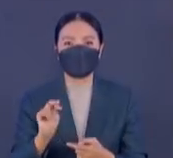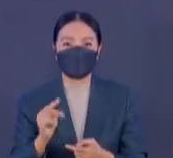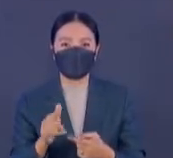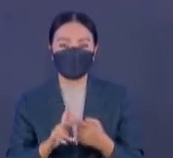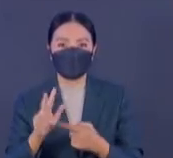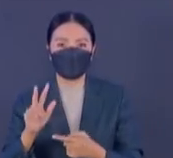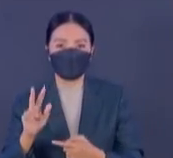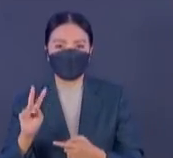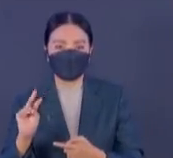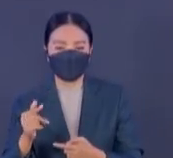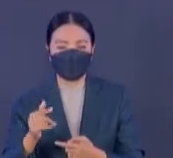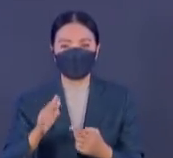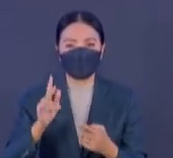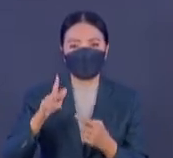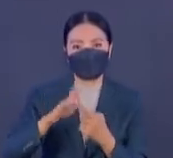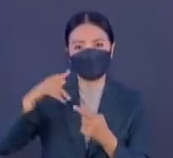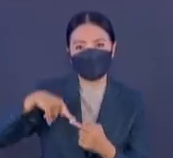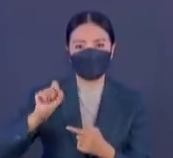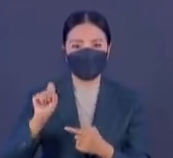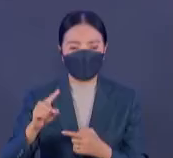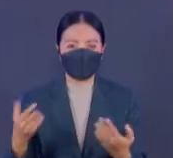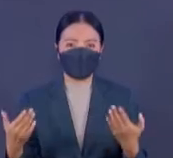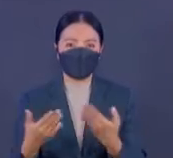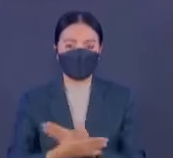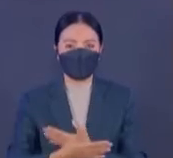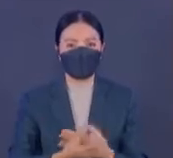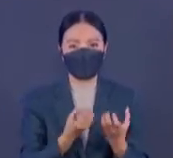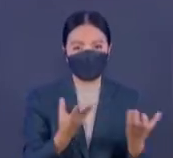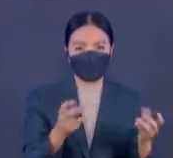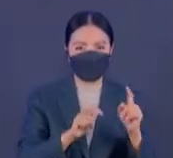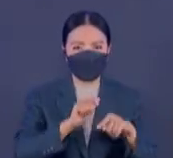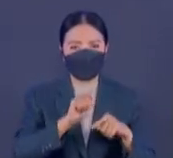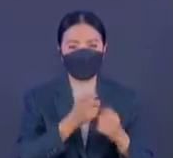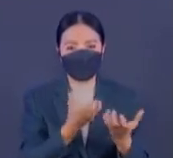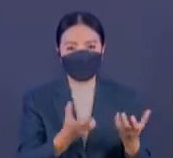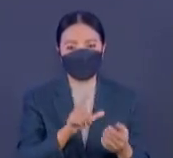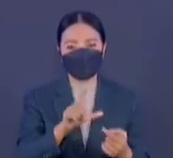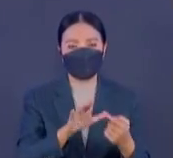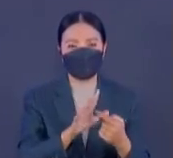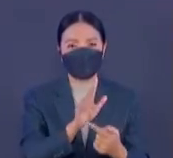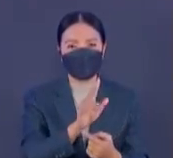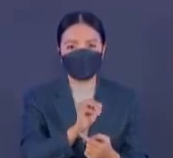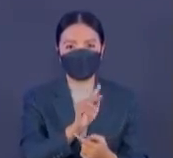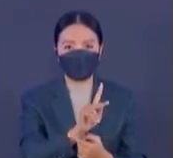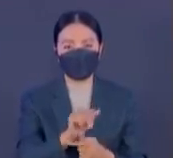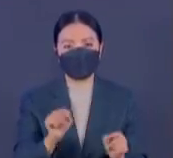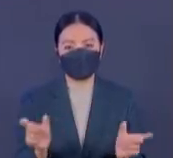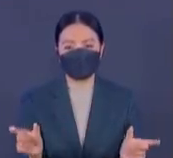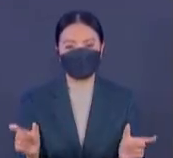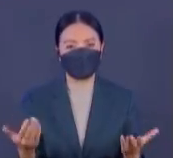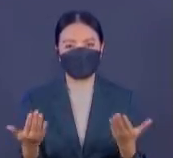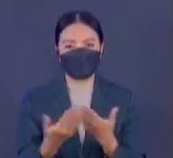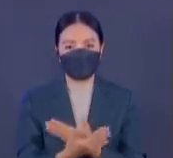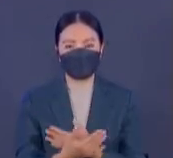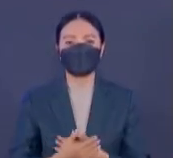มดูแลผู้ผลิตสื่ออย่างถูกต้องและได้รับการคุ้มครองทางกฎหมายเพื่อให้สื่อบันเทิงทางเพศเข้าสู่ระบบป้องกันเยาวชน